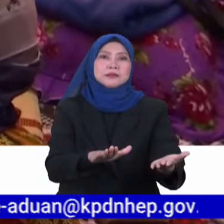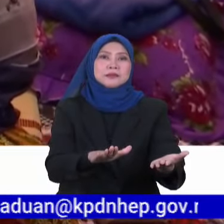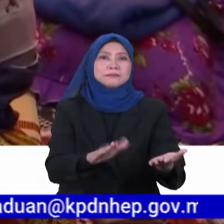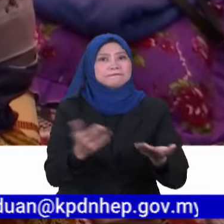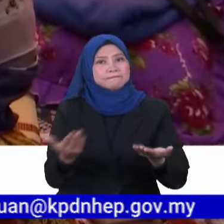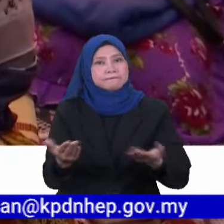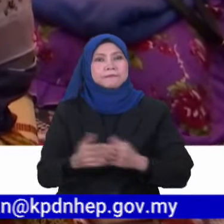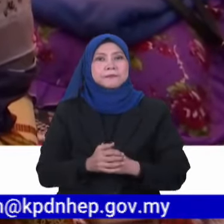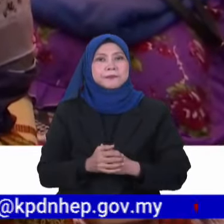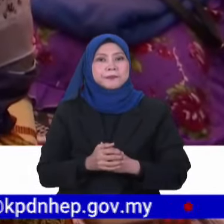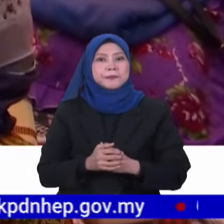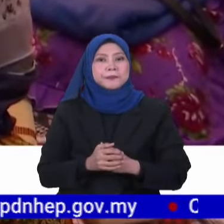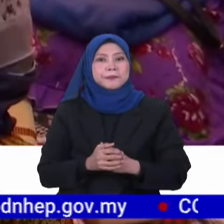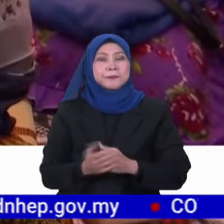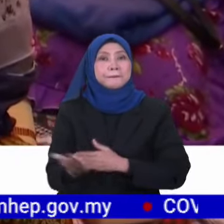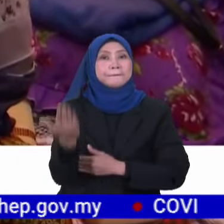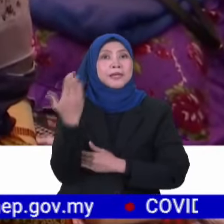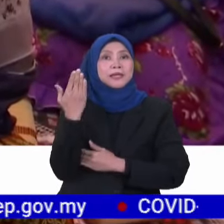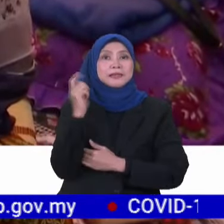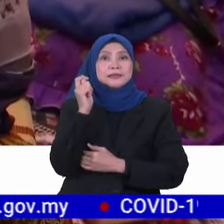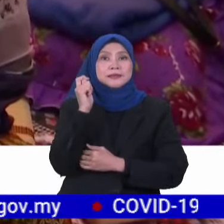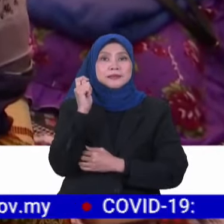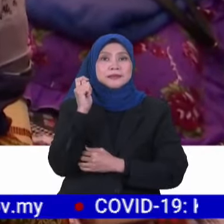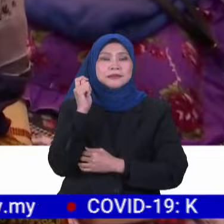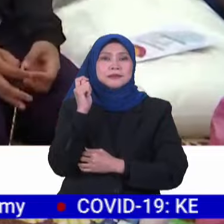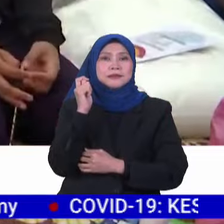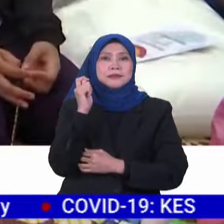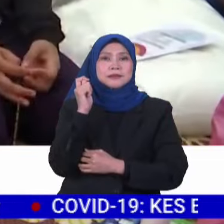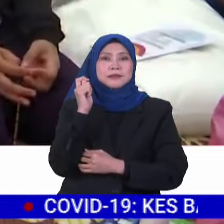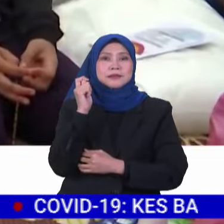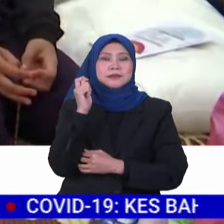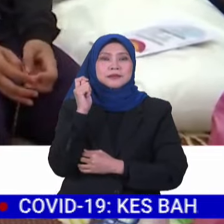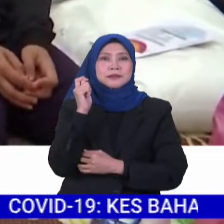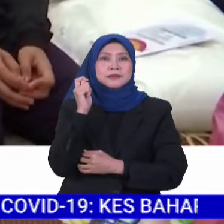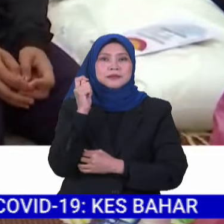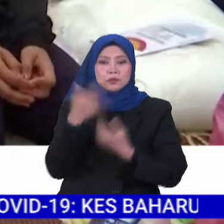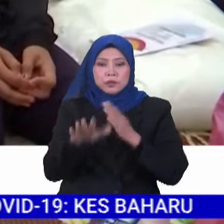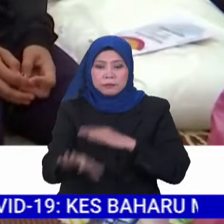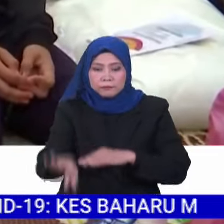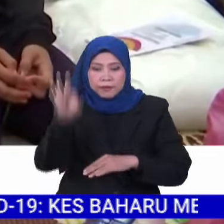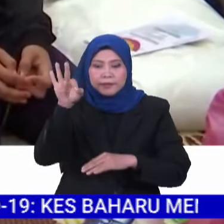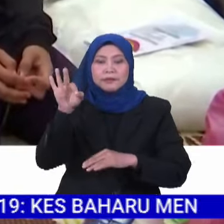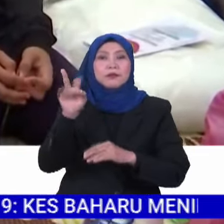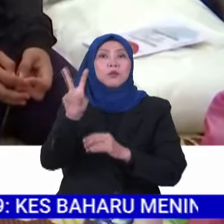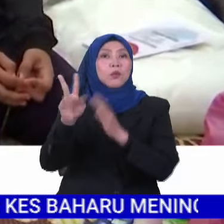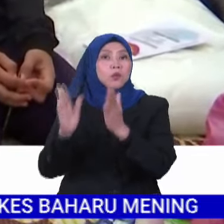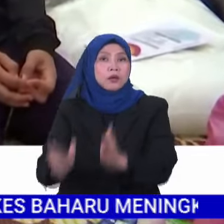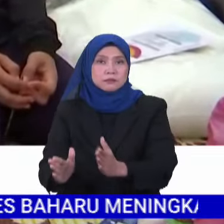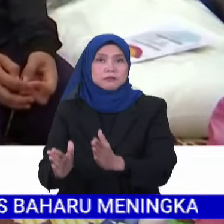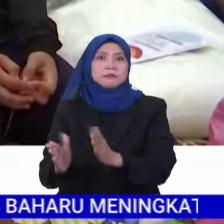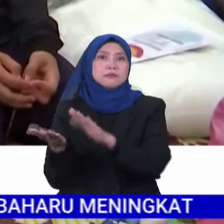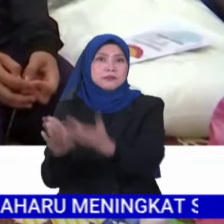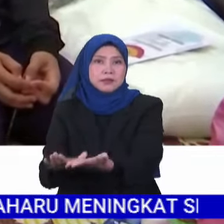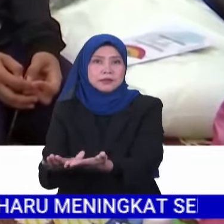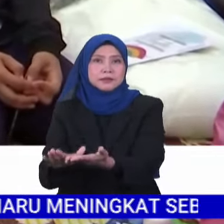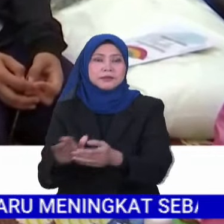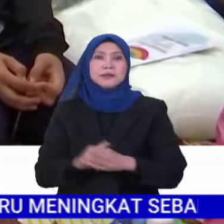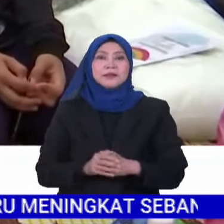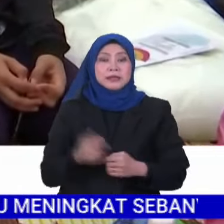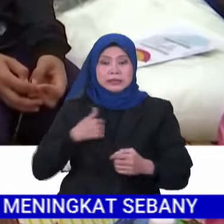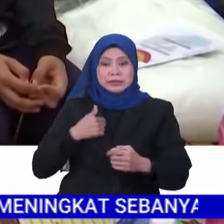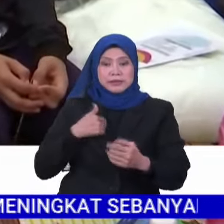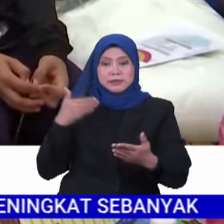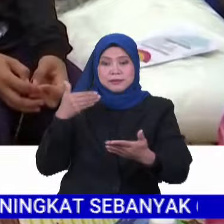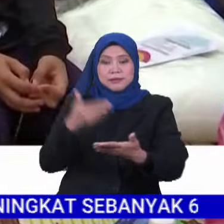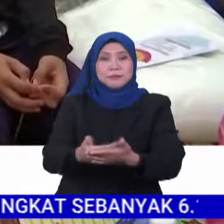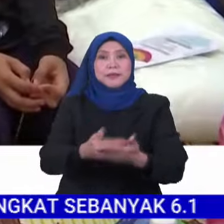Danda lagi tadi telah pun ditemui dua Mansyur dan saya ketika saya